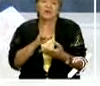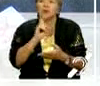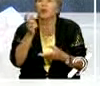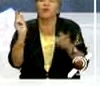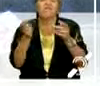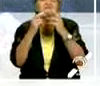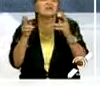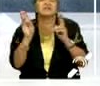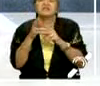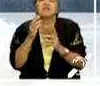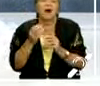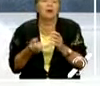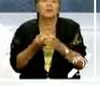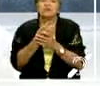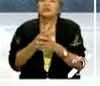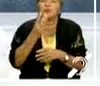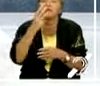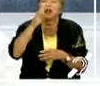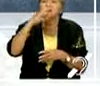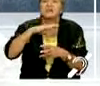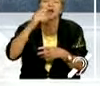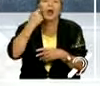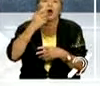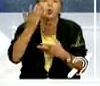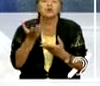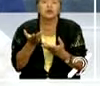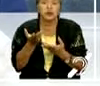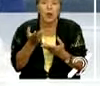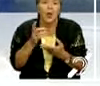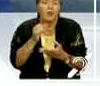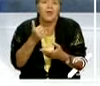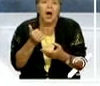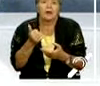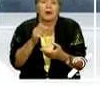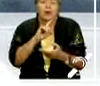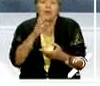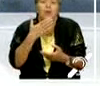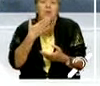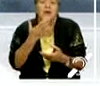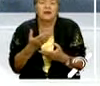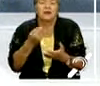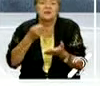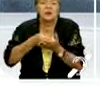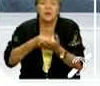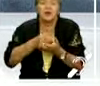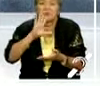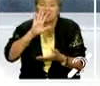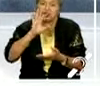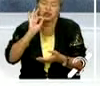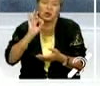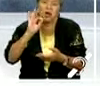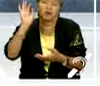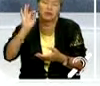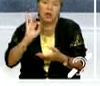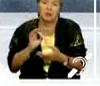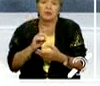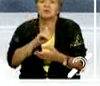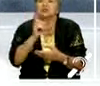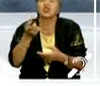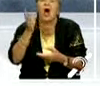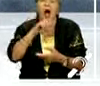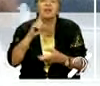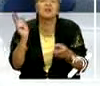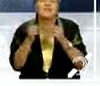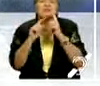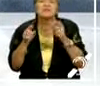festivalul care începe peste 3 zile la Cluj, care e orice, dar nu merită să plătească 5% TVA. Nici Antoldu, nici festivalul de la